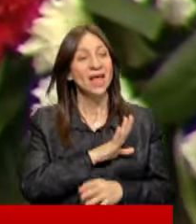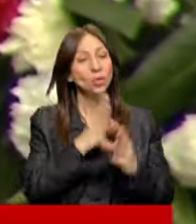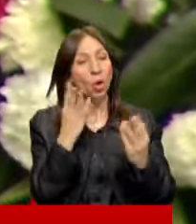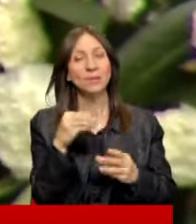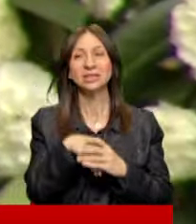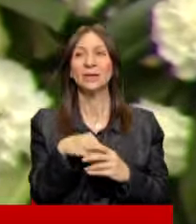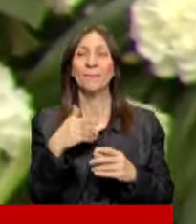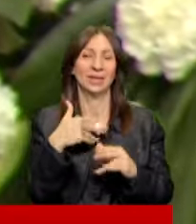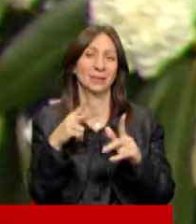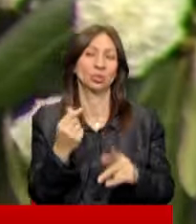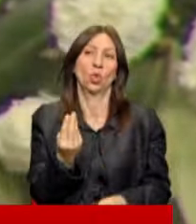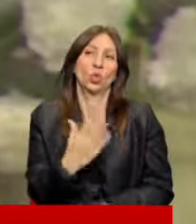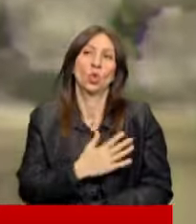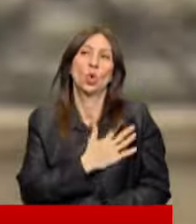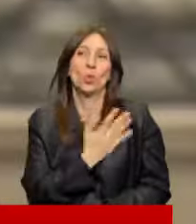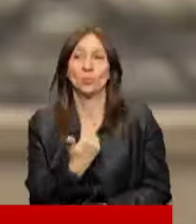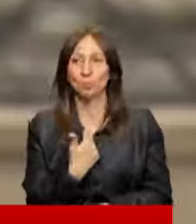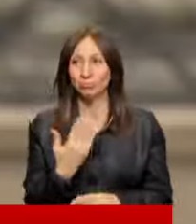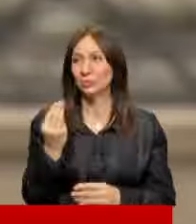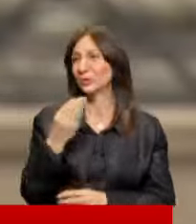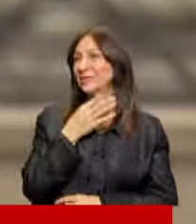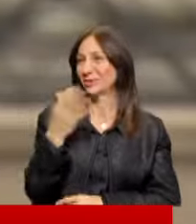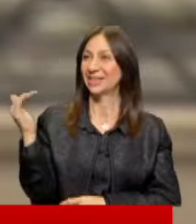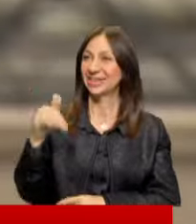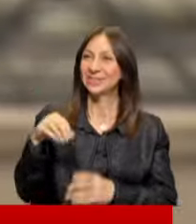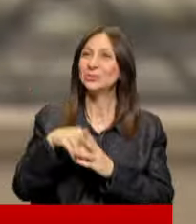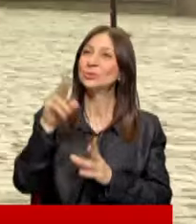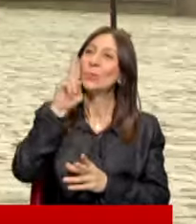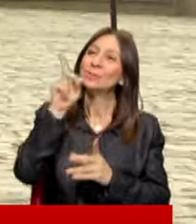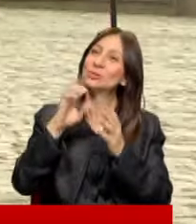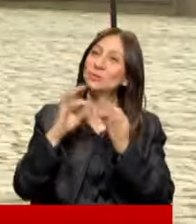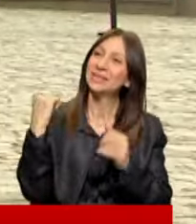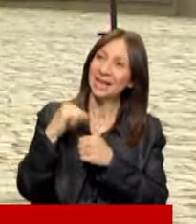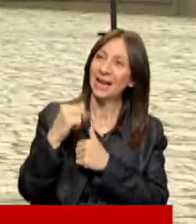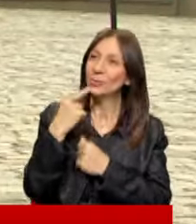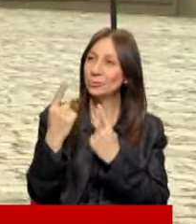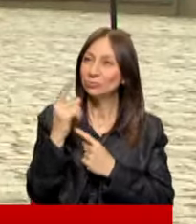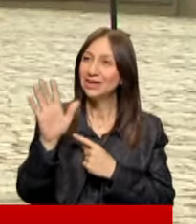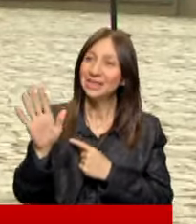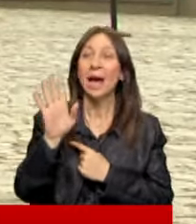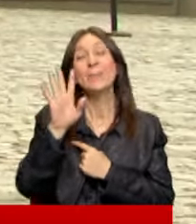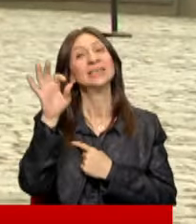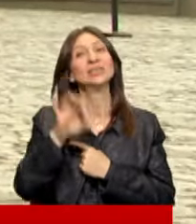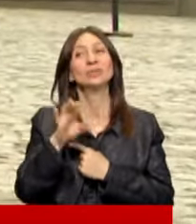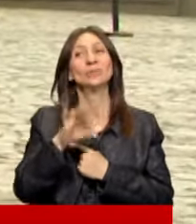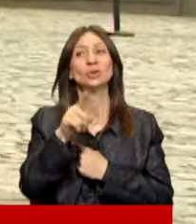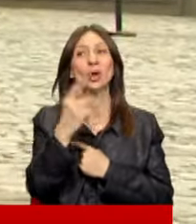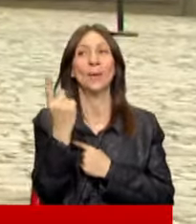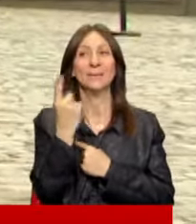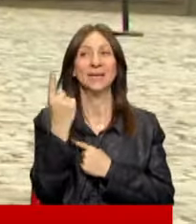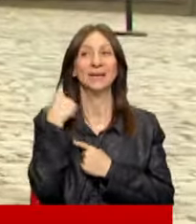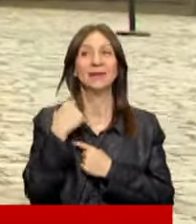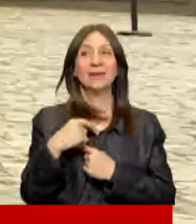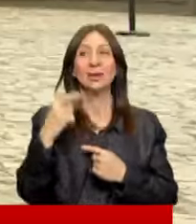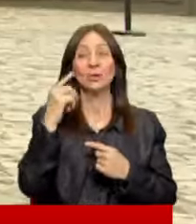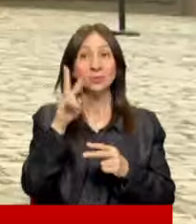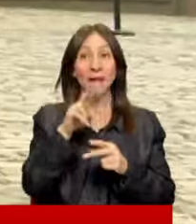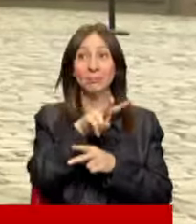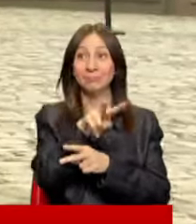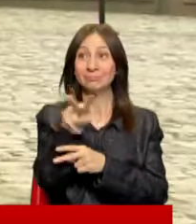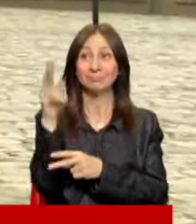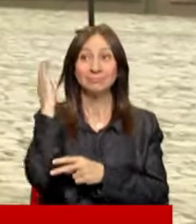dolayı hepimiz gibi ben de çok gururluyum. Çok teşekkürler. Son bir cümle için tekrar döneceğim size. Hı hı. Ama şimdi şöyle bir gösterelim